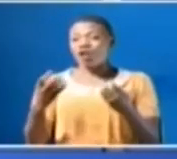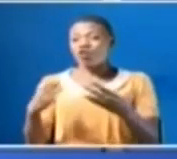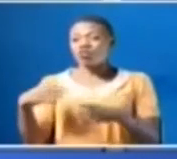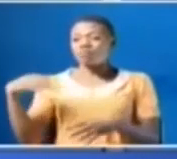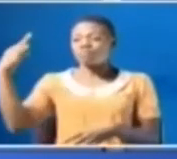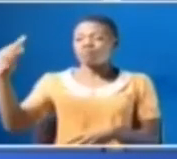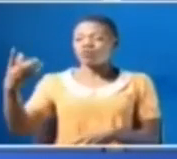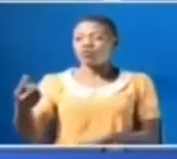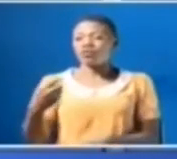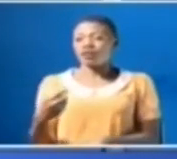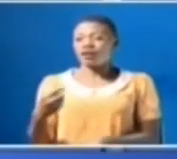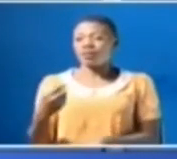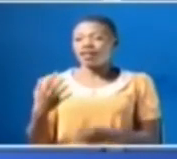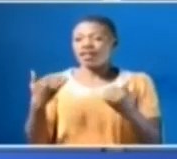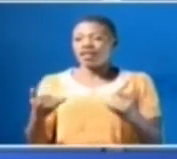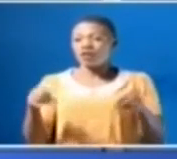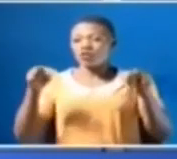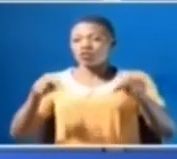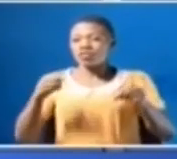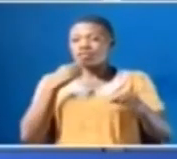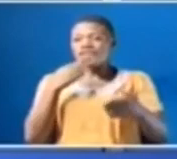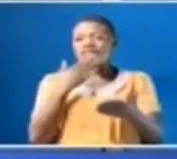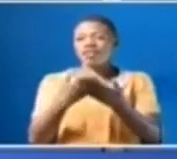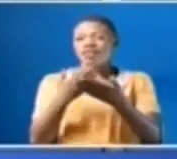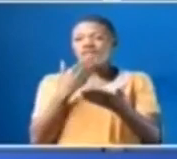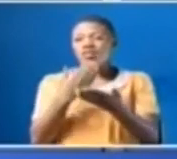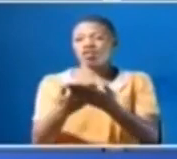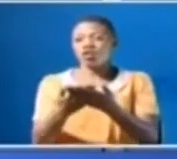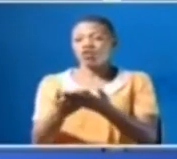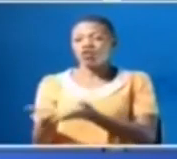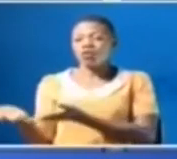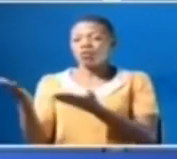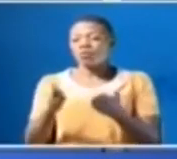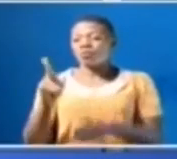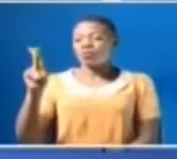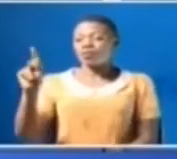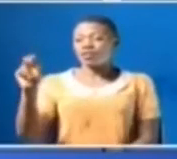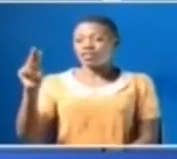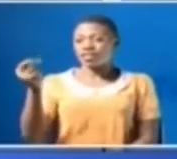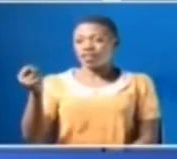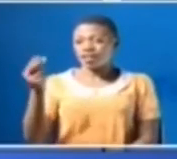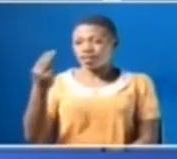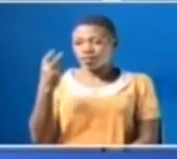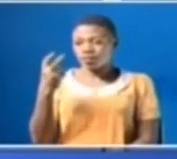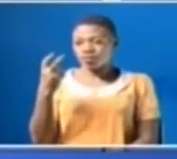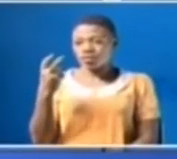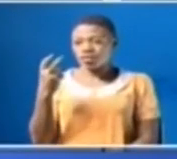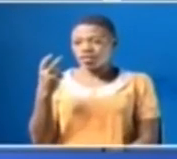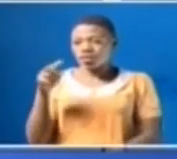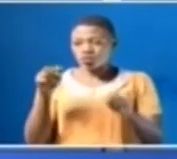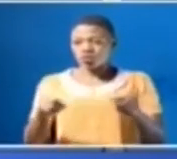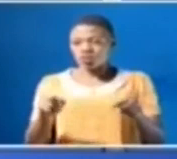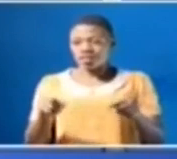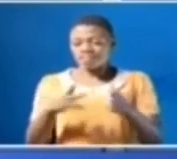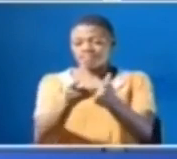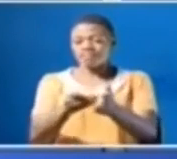zijazo. Mtazamaji, basi kwa siku ya leo nasema ni asante sana kwa kuwa mmeweza kujiunga nasi siku ya leo. Tumekuwa tukizungumzia hili swala la kuweza